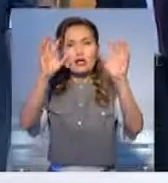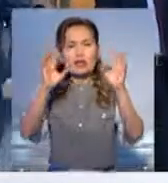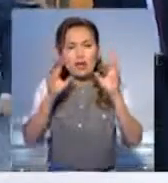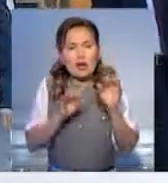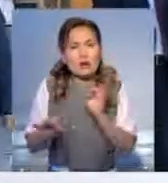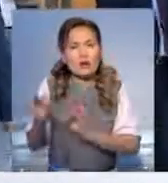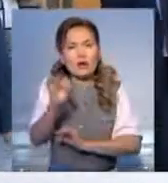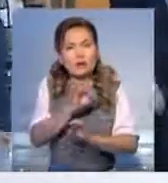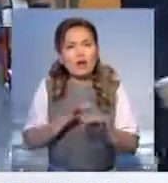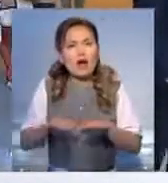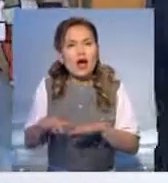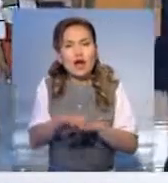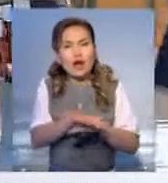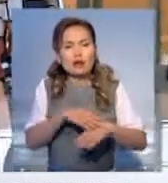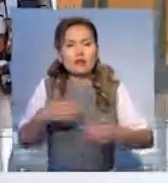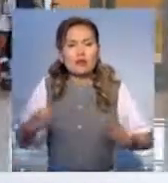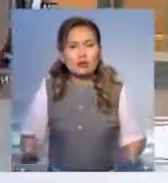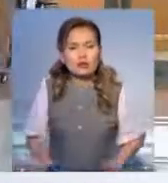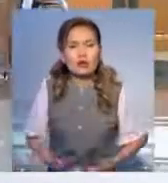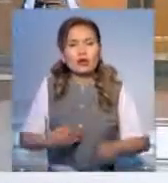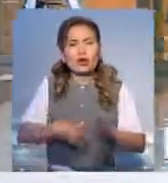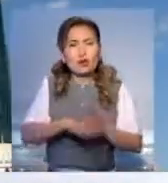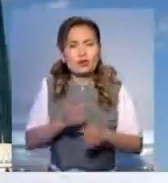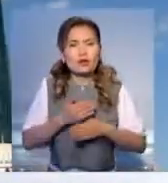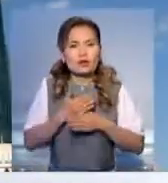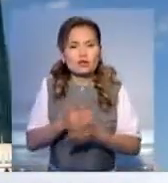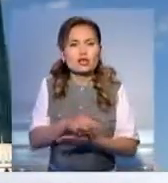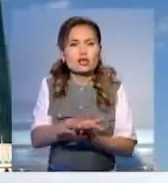алып, халықтың игілігіне қызмет атқаруды